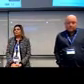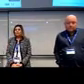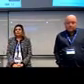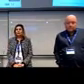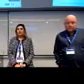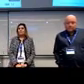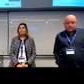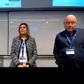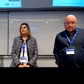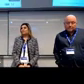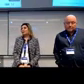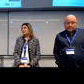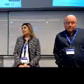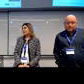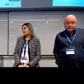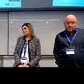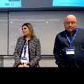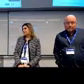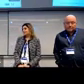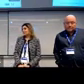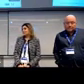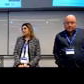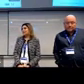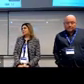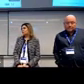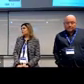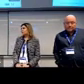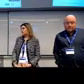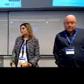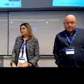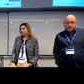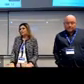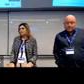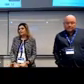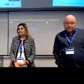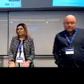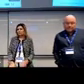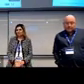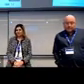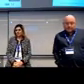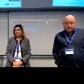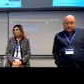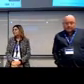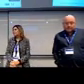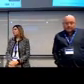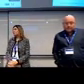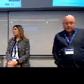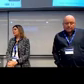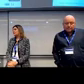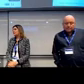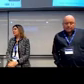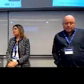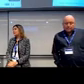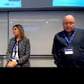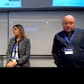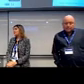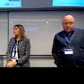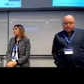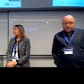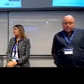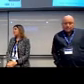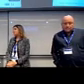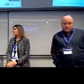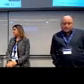nous voulons approfondir la complexité de de l'utilisation d'Excel dans la